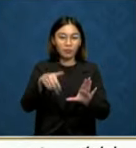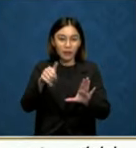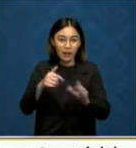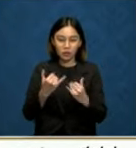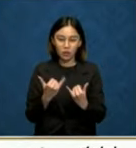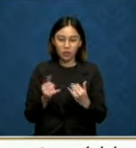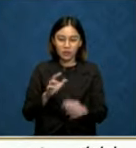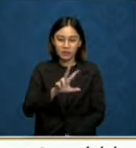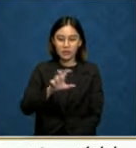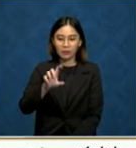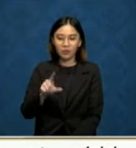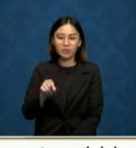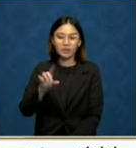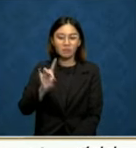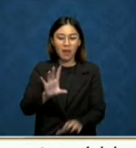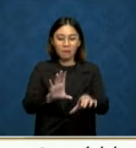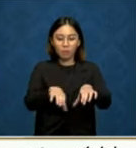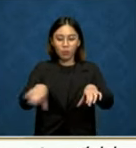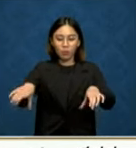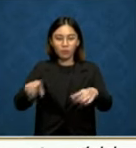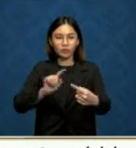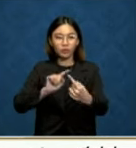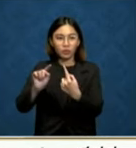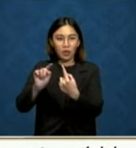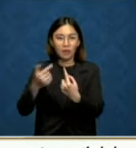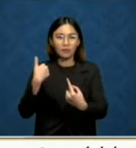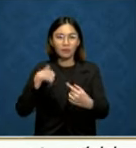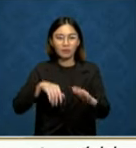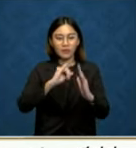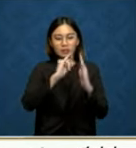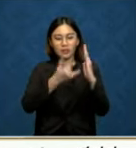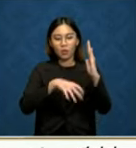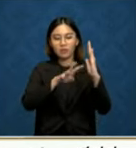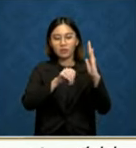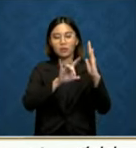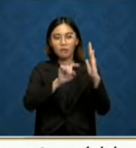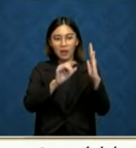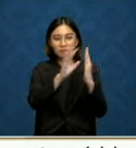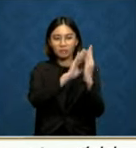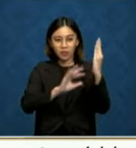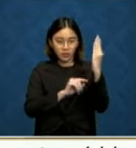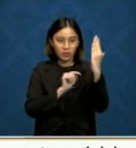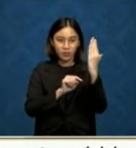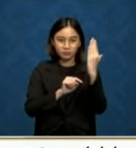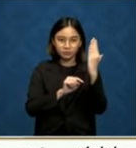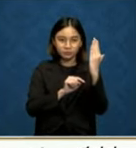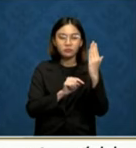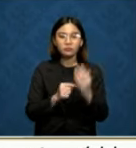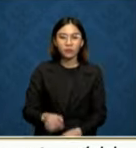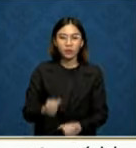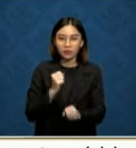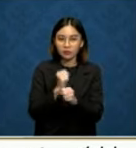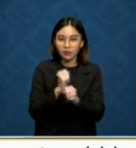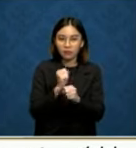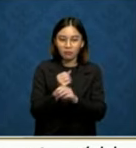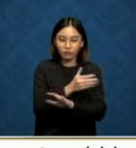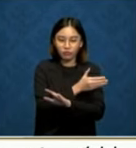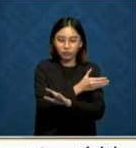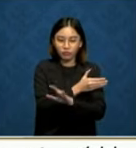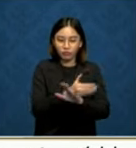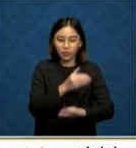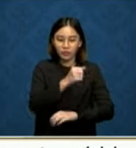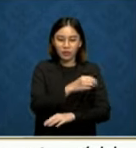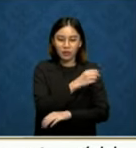328 องคกรกระจายอยู่ 48 จัหวัดทวประเทศหลัจที่เราทำงานมาตงแต่ 64